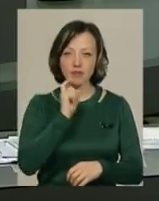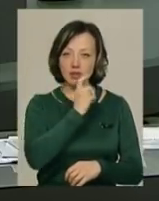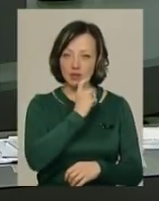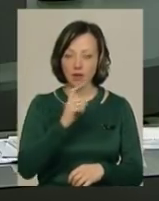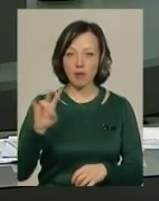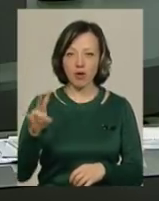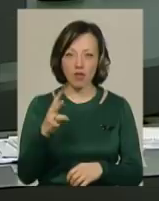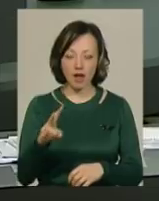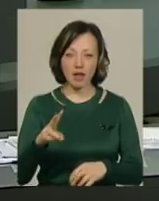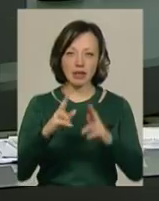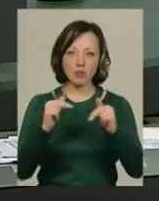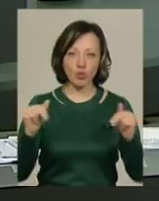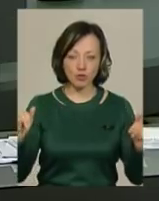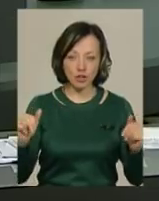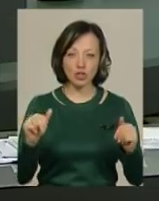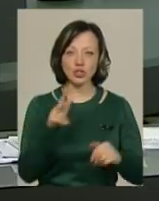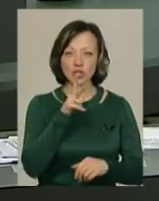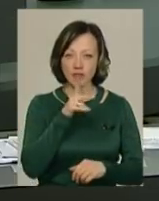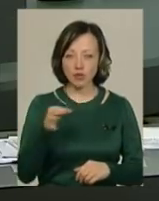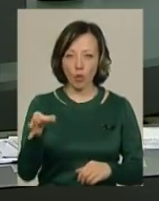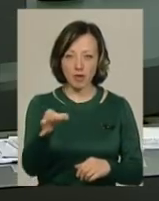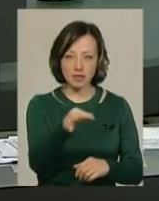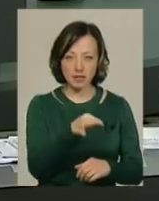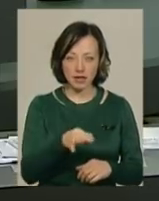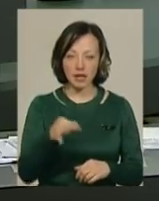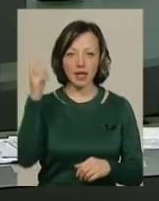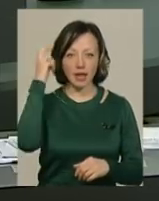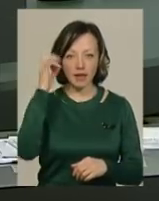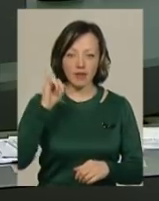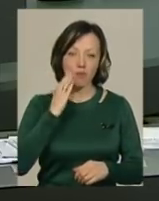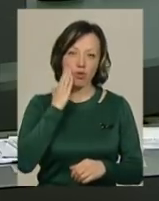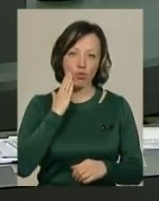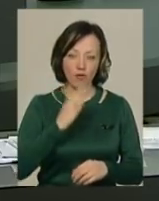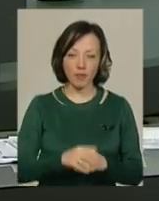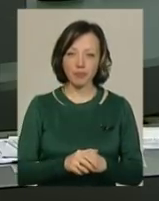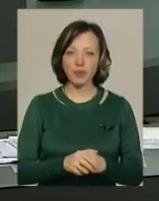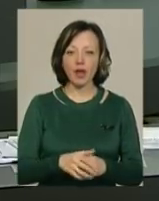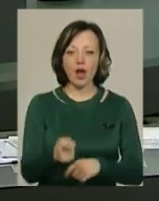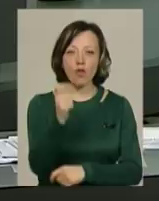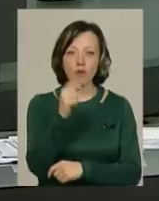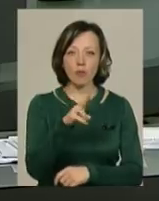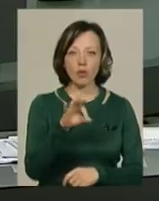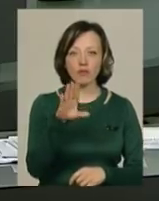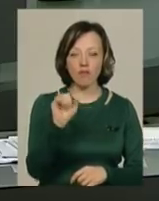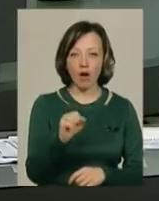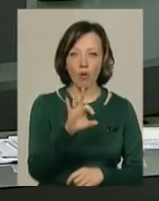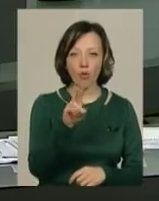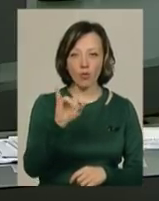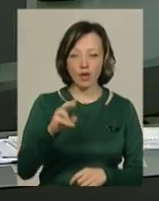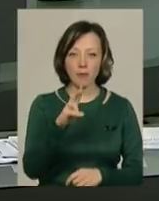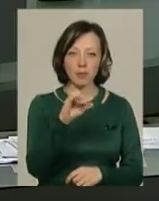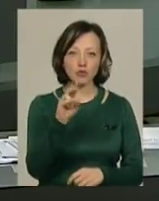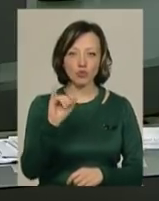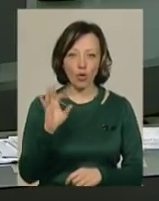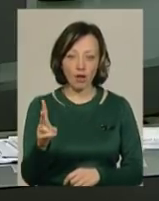Вінницької, Миколаївської, Дніпропетровської, Чернівецької областей, Києва та Молдови. Ловили плотву, окунів і бичків